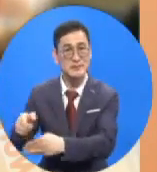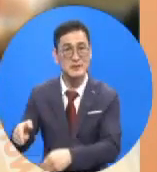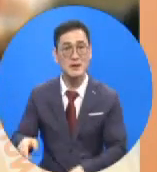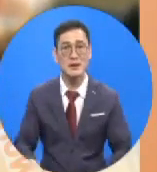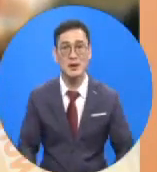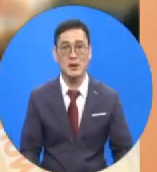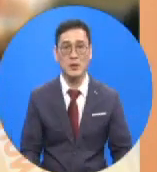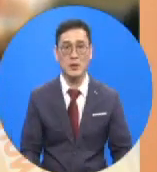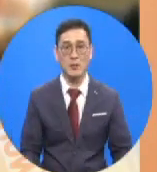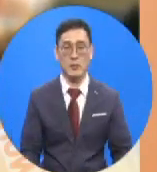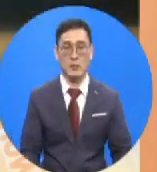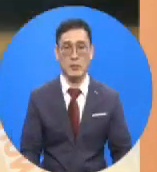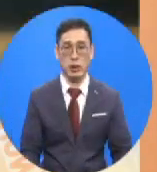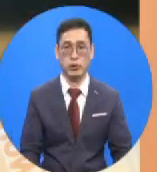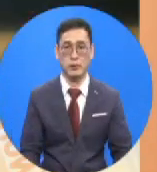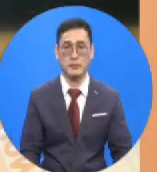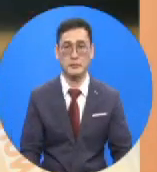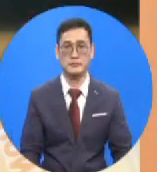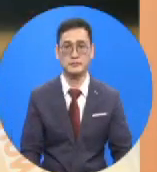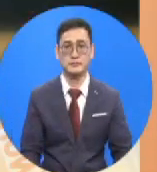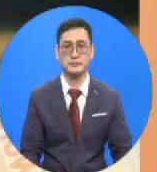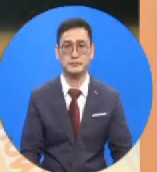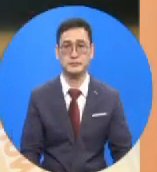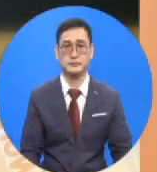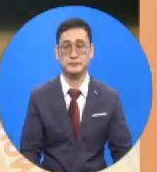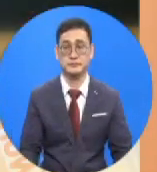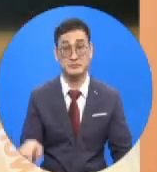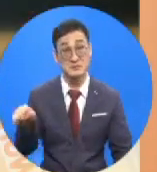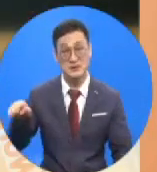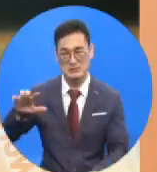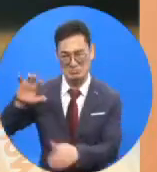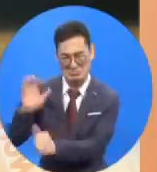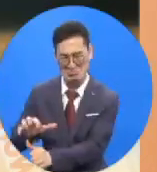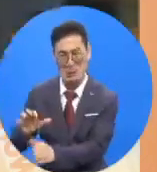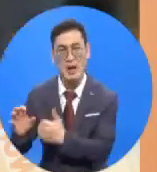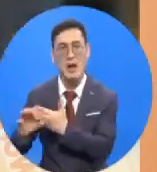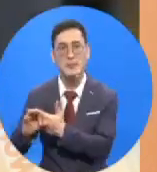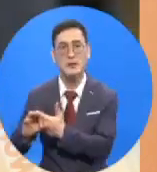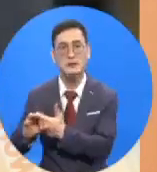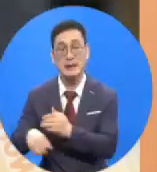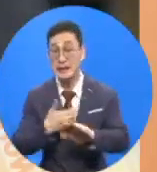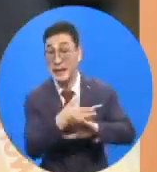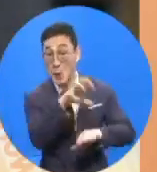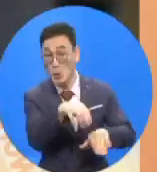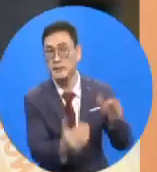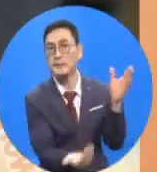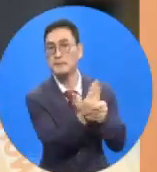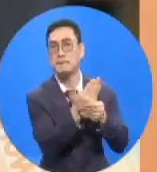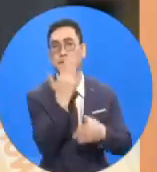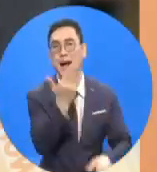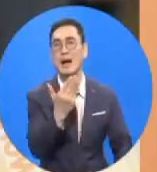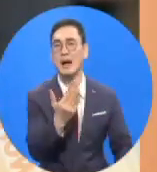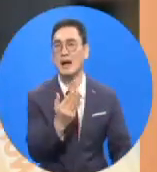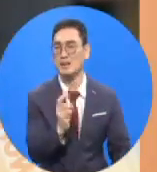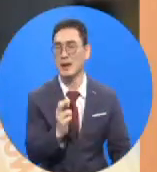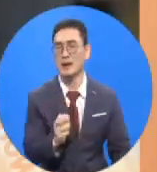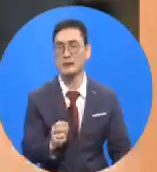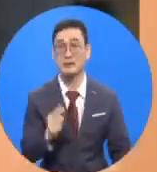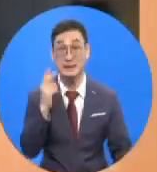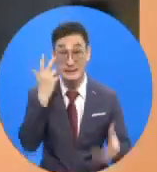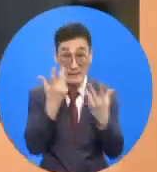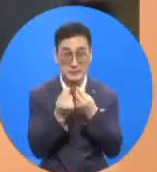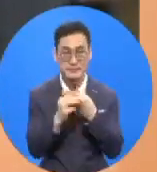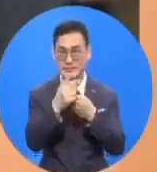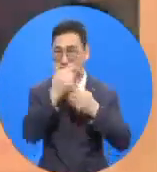있습니다 그럼 왜냐면 이게 3단계로 가며 나의 모든 걸 다 알수 없다고 하잖아요 이게 지금 이런 거 하게 되며 자 그럼 대기업에서 하는